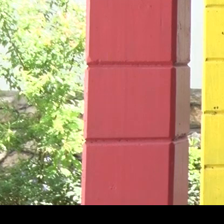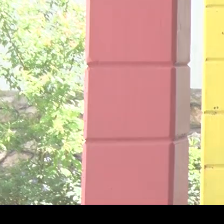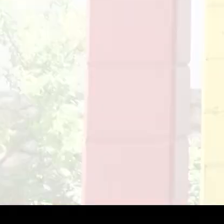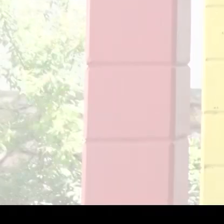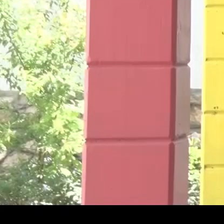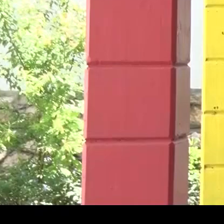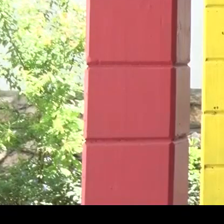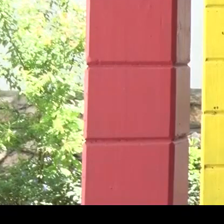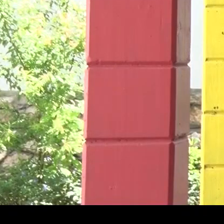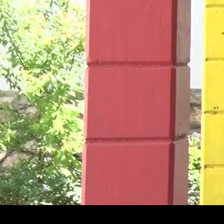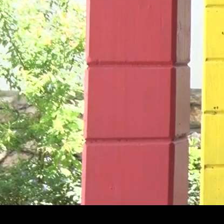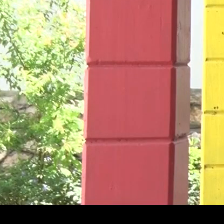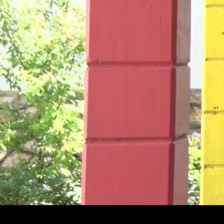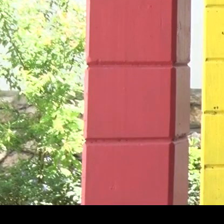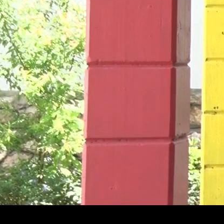gjitha.